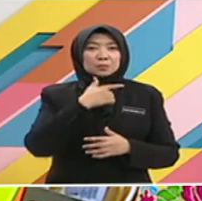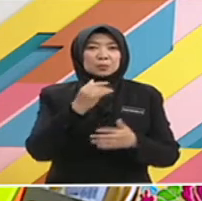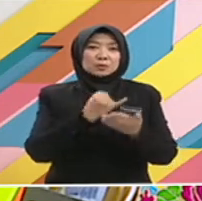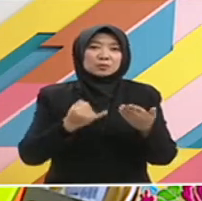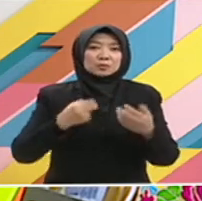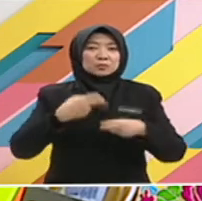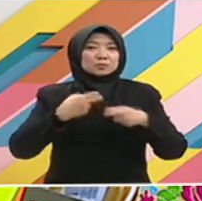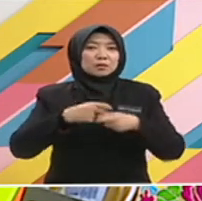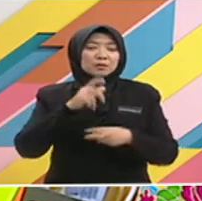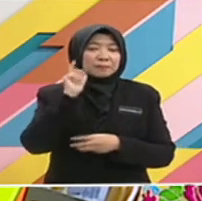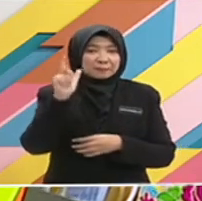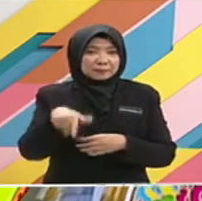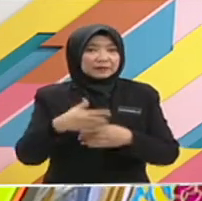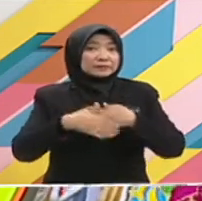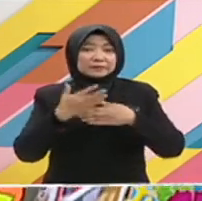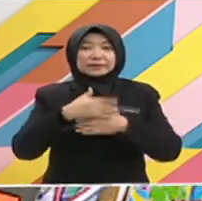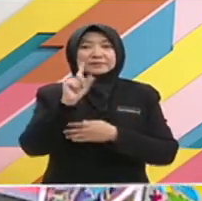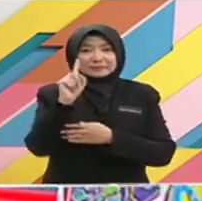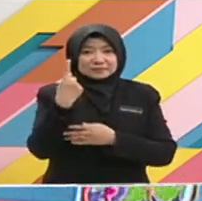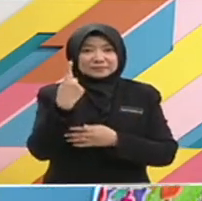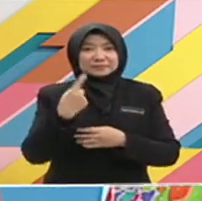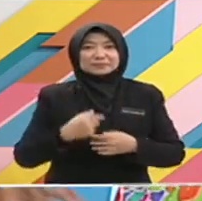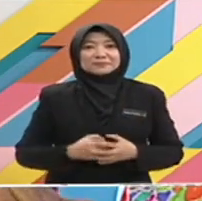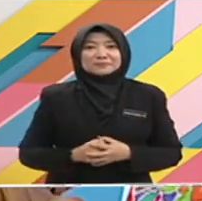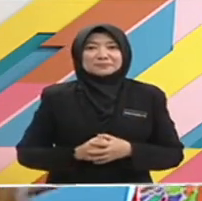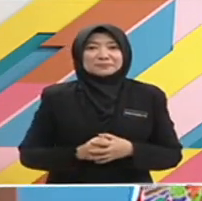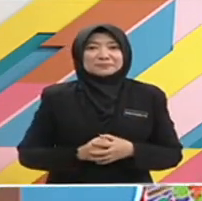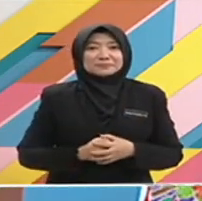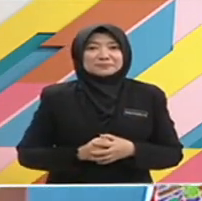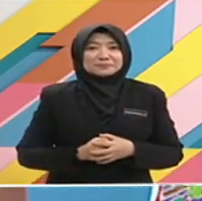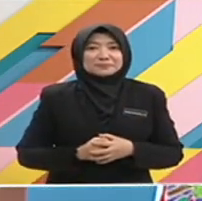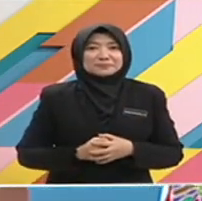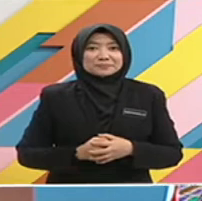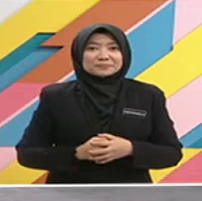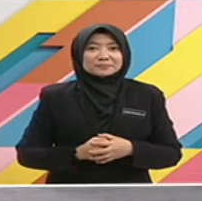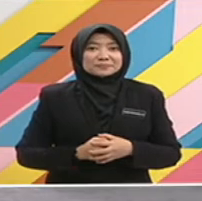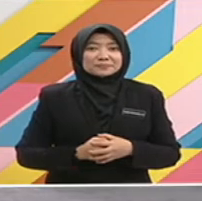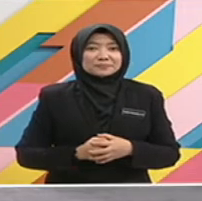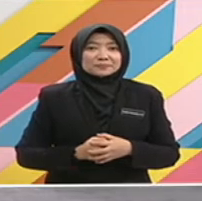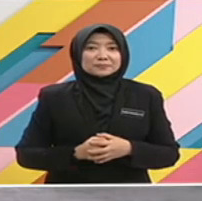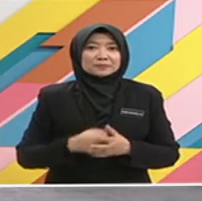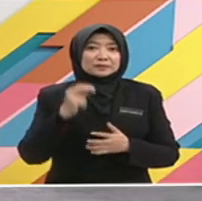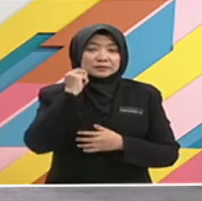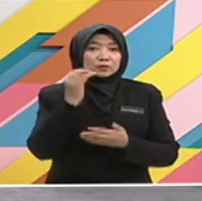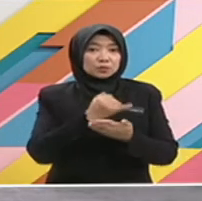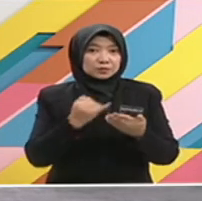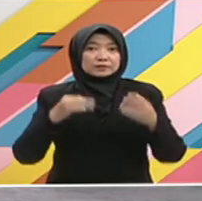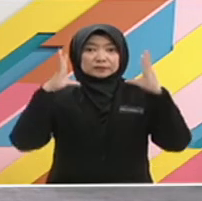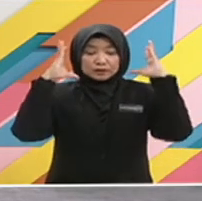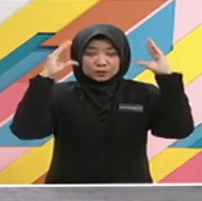Ini antara mudah saja ya. Bentuknya lah. Ya. Yeah. Sementara Nisa melukis tu, saya cuba buat bentuk yang lebih mudah